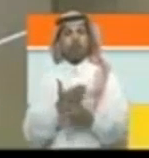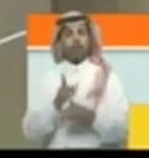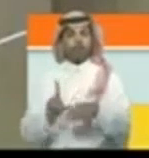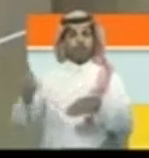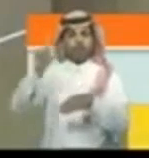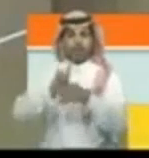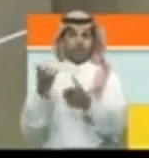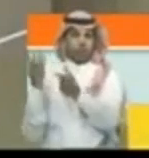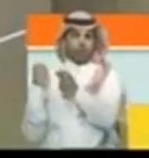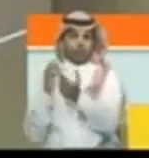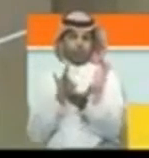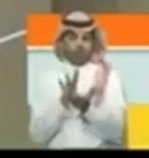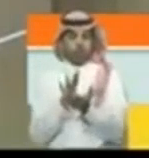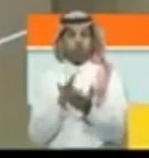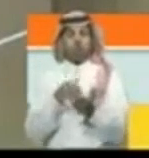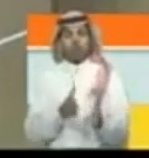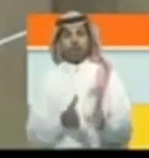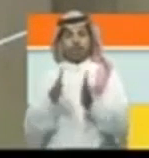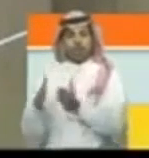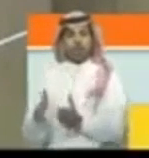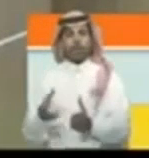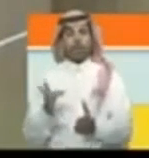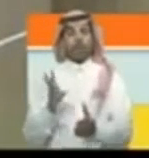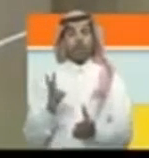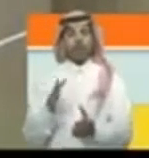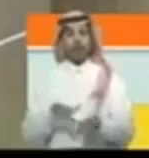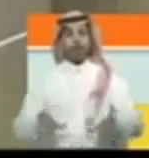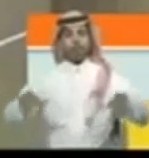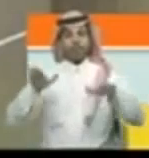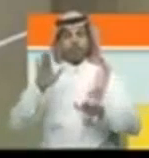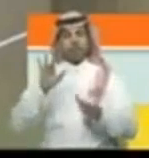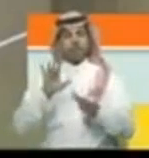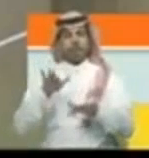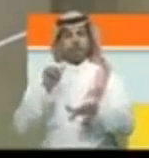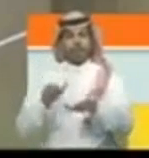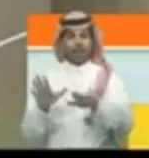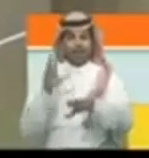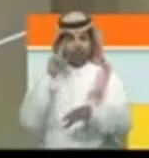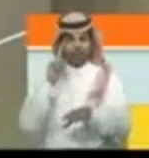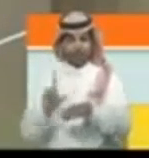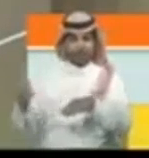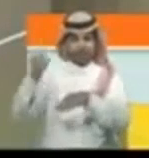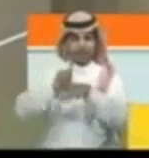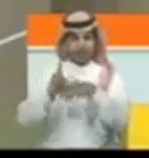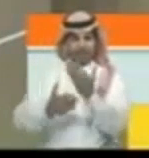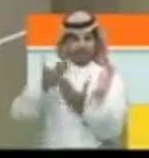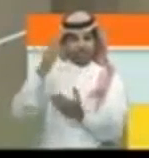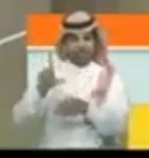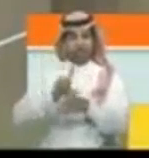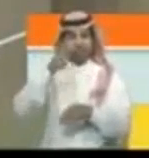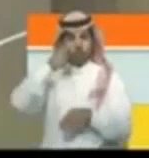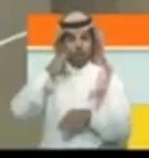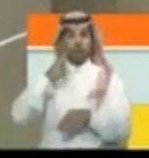البشير الأسبوع الماضي. وأضاف المتحدث باسم المجلس الانتقالي خلال مؤتمر صحفي في الخرطوم أن